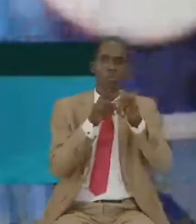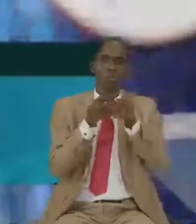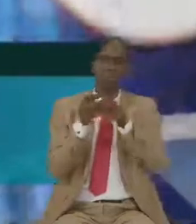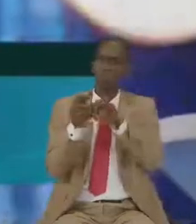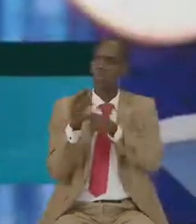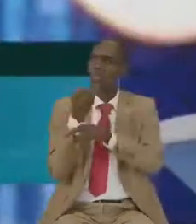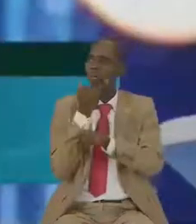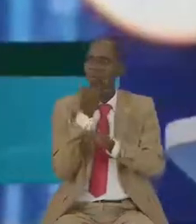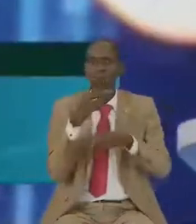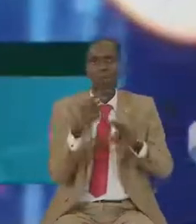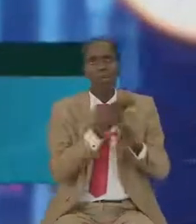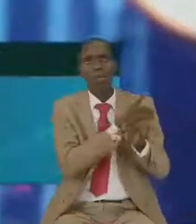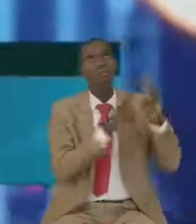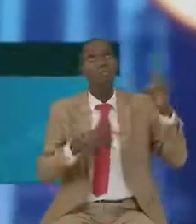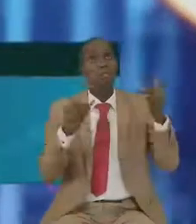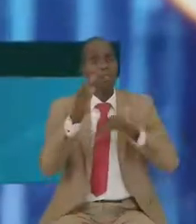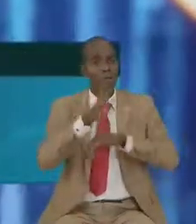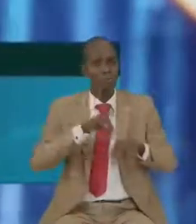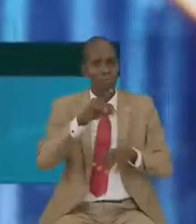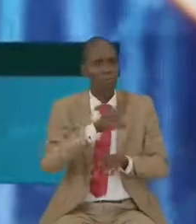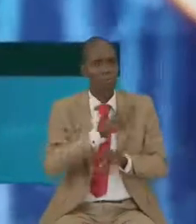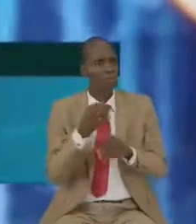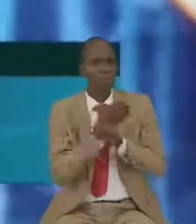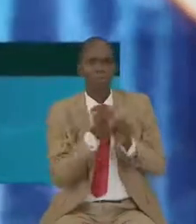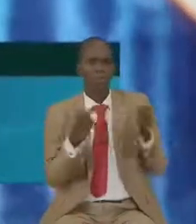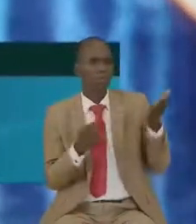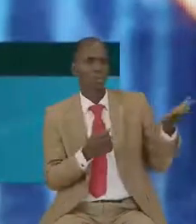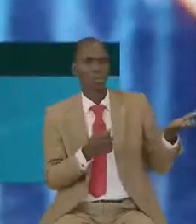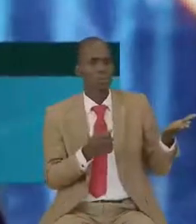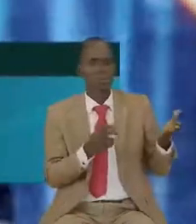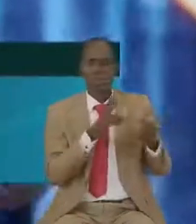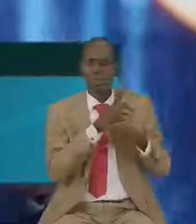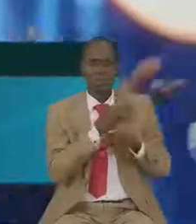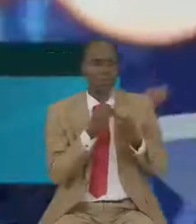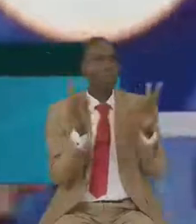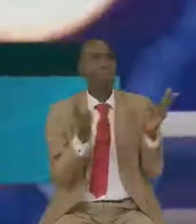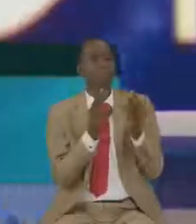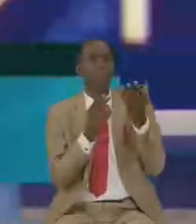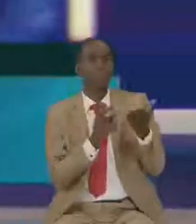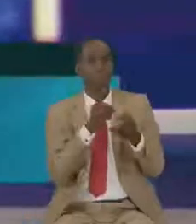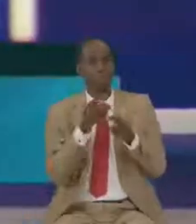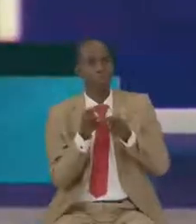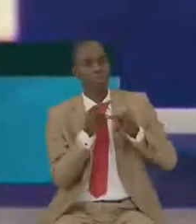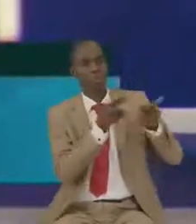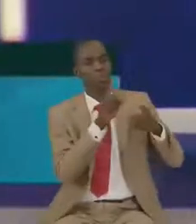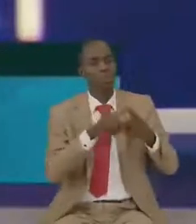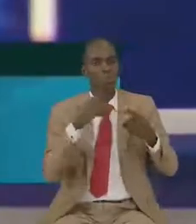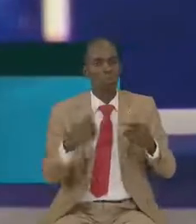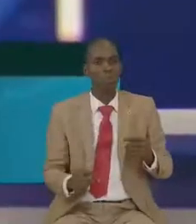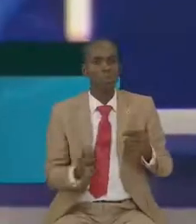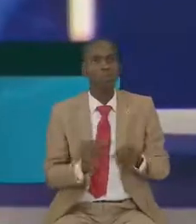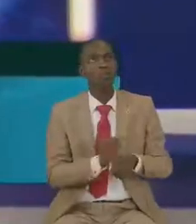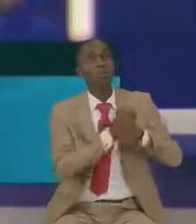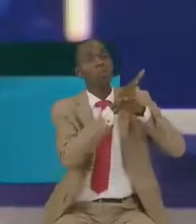Vous regardez ici et là, et le Seigneur dit, il n'y a pas de victoire là-bas, il n'y a pas de salut